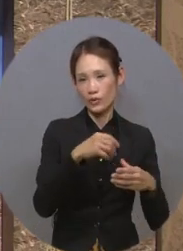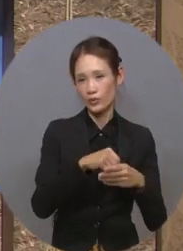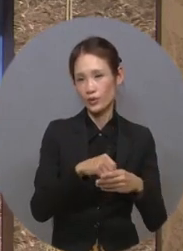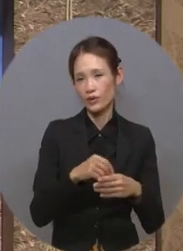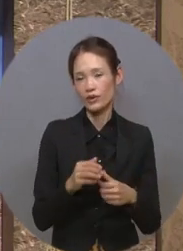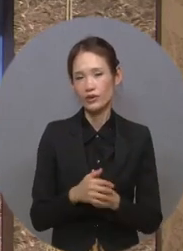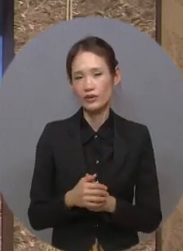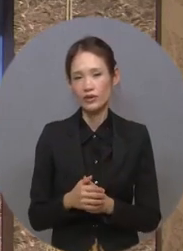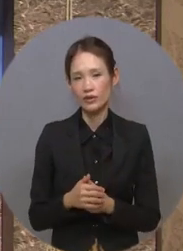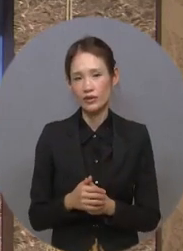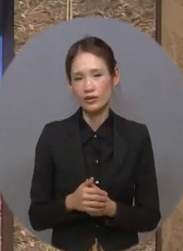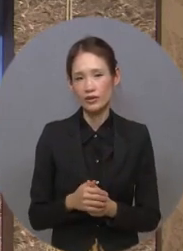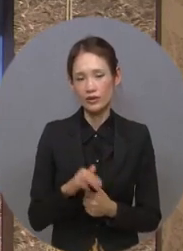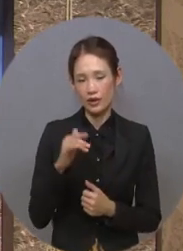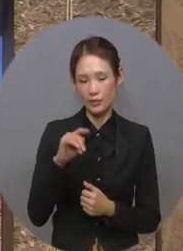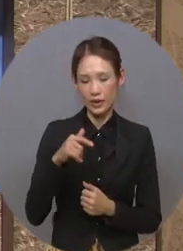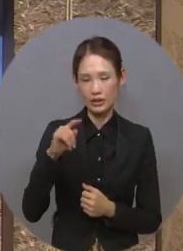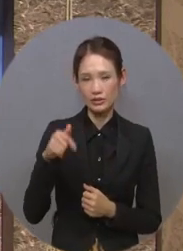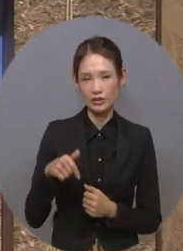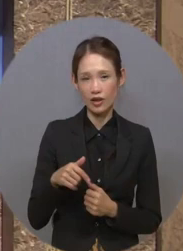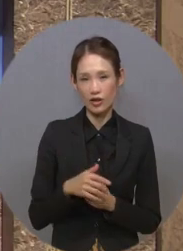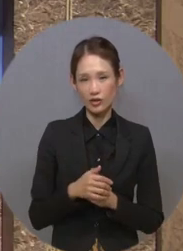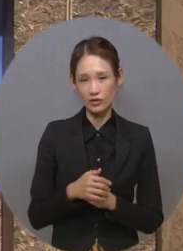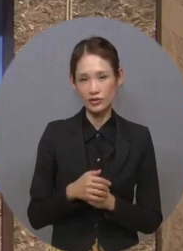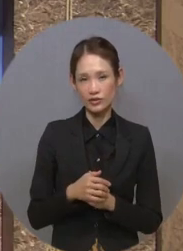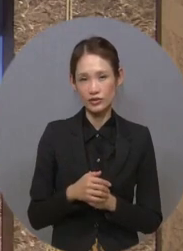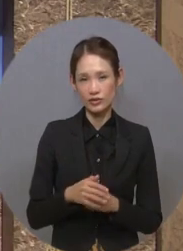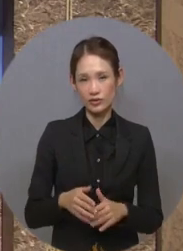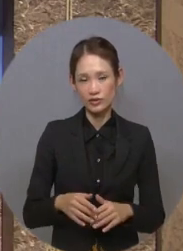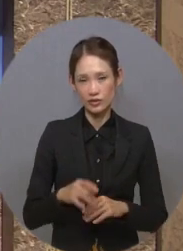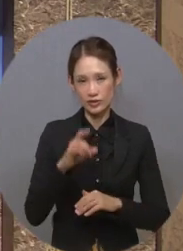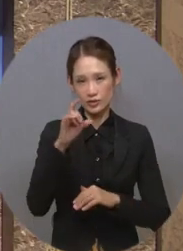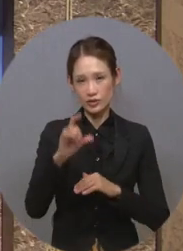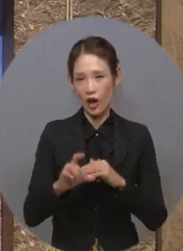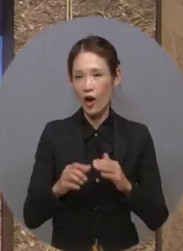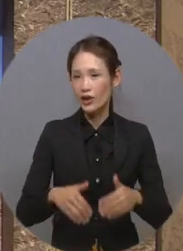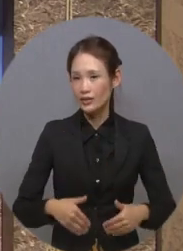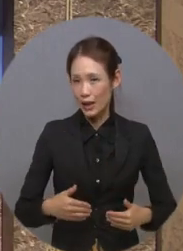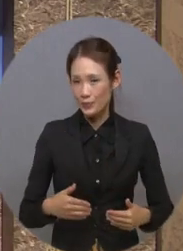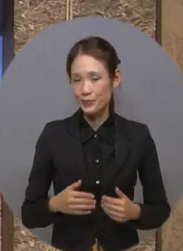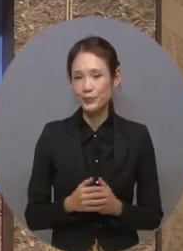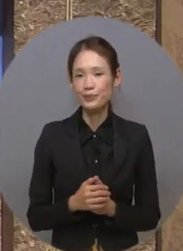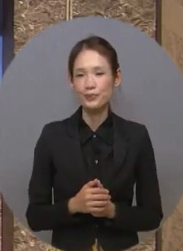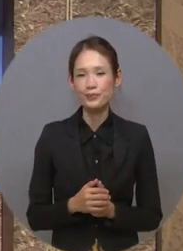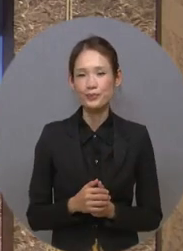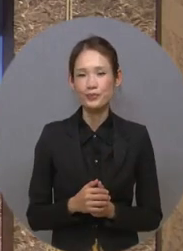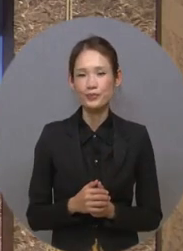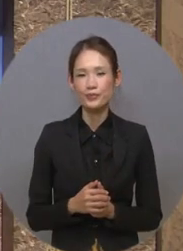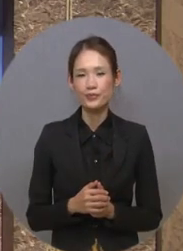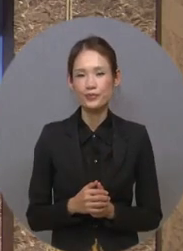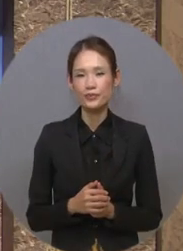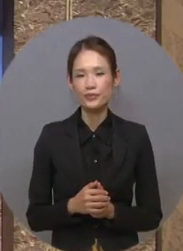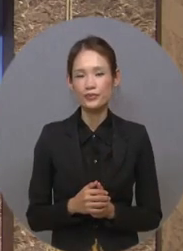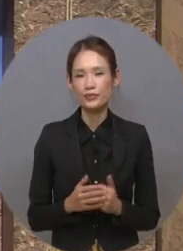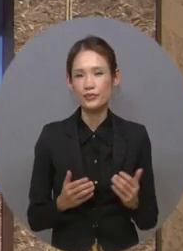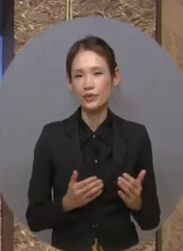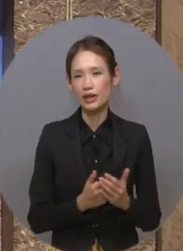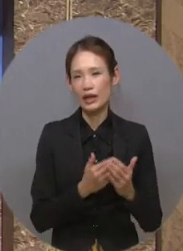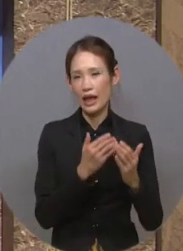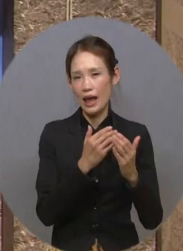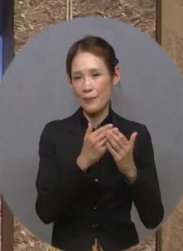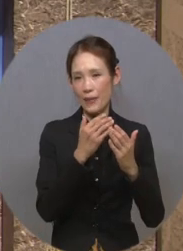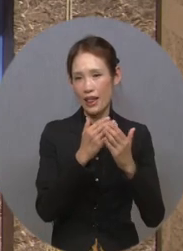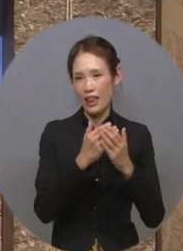이제 백석광적, 장안 같은데 이제 서남쪽으로 이제 속하는데 네. 그쪽이 좀 개발해서